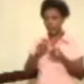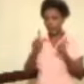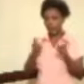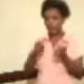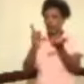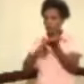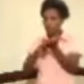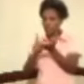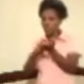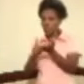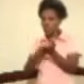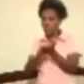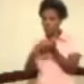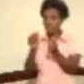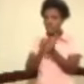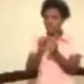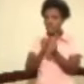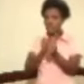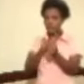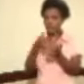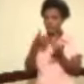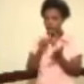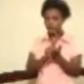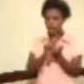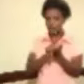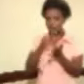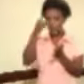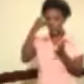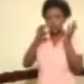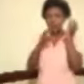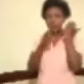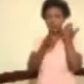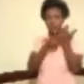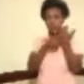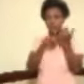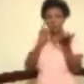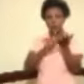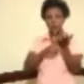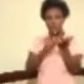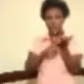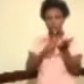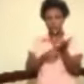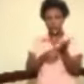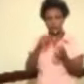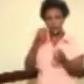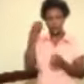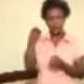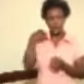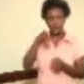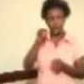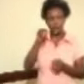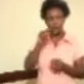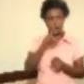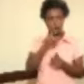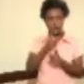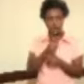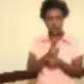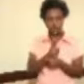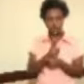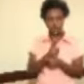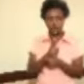C'est que? Serait que vous prenez contact avec la banque et vous négociez avec lui. Non, il a le droit. C'est pour vous, je me ça depuis